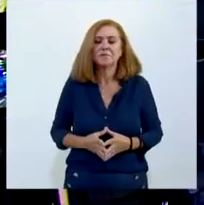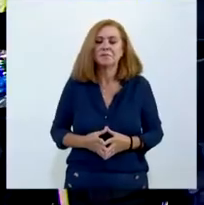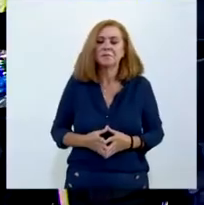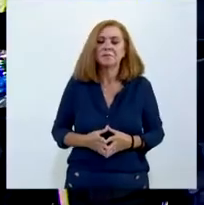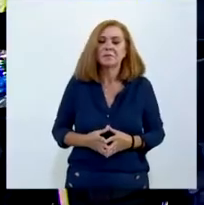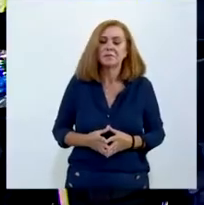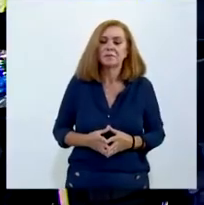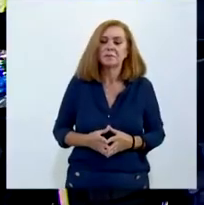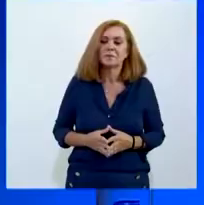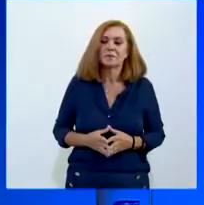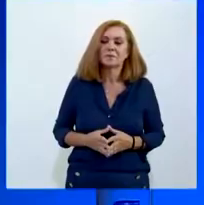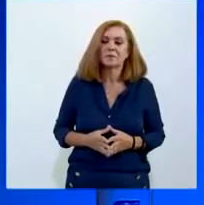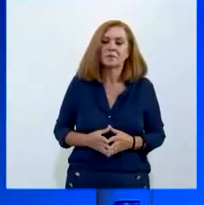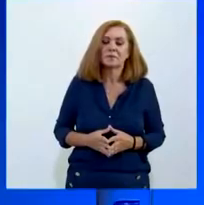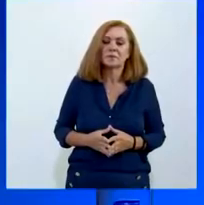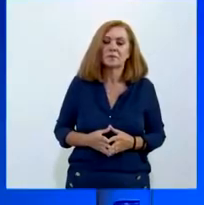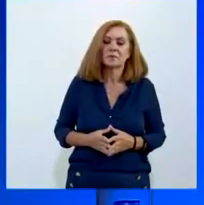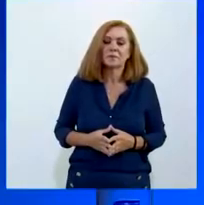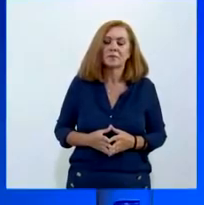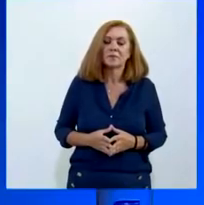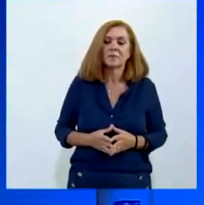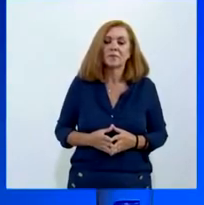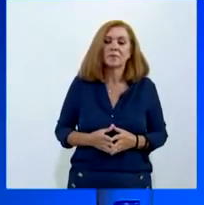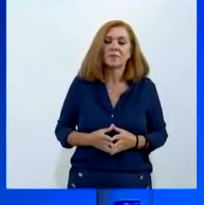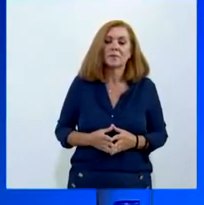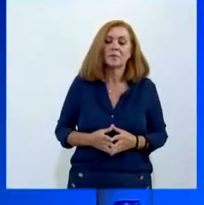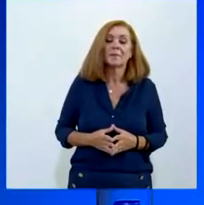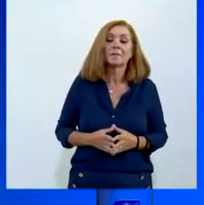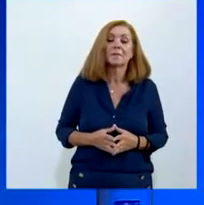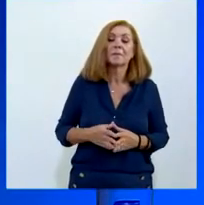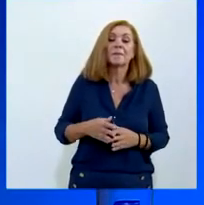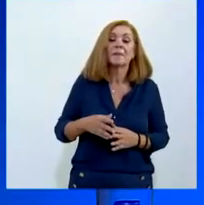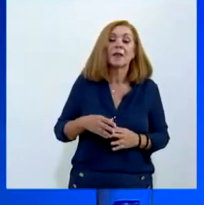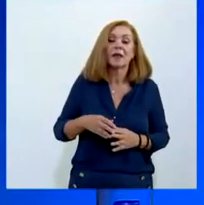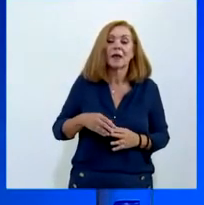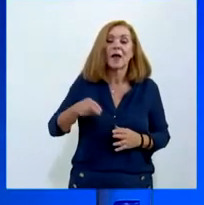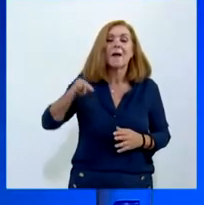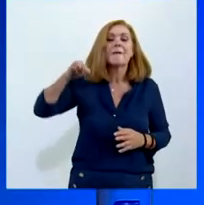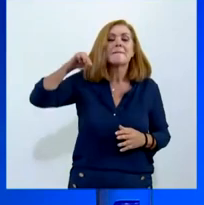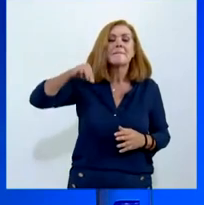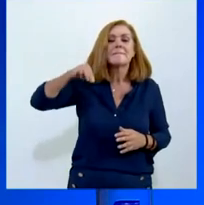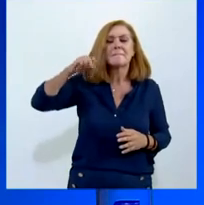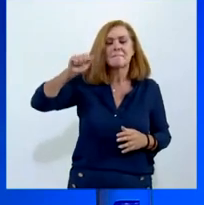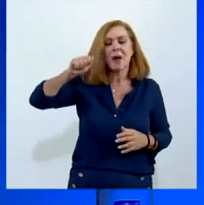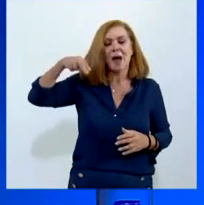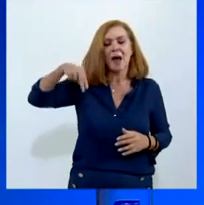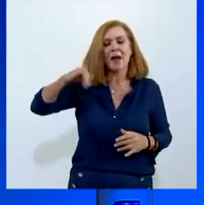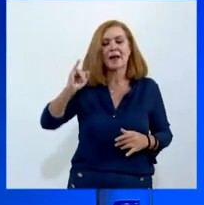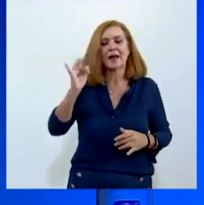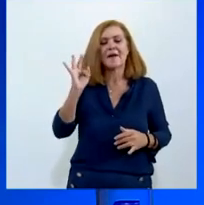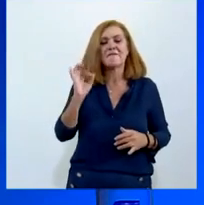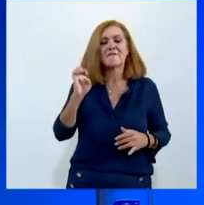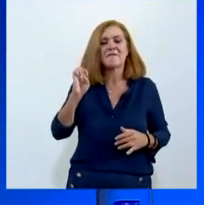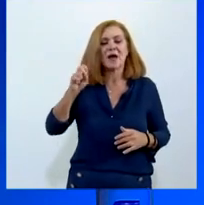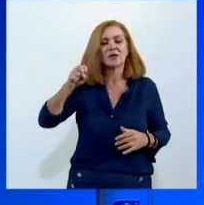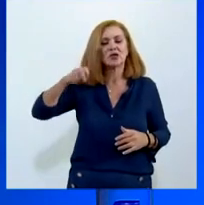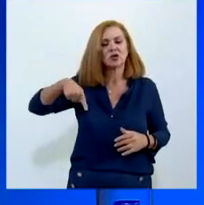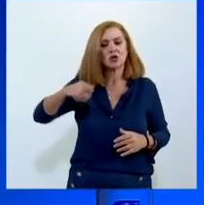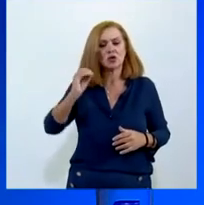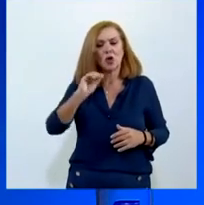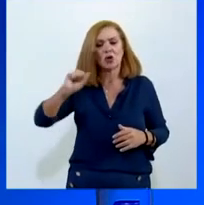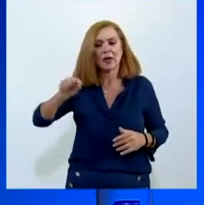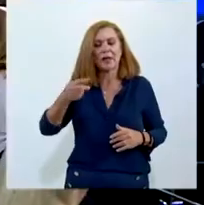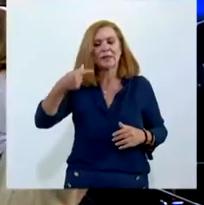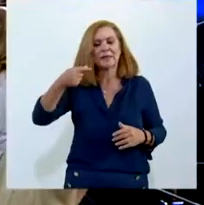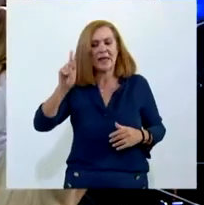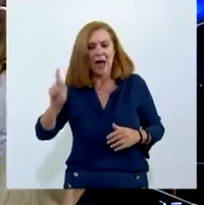Συνεχίζουμε με τον Αλέξανδρο Διαμάντη, διορθώνω και με συγχωρείτε, από το manifesto.gr και στη συνέχεια η Μαρία Χρύσα Σταμπουλίδου από το